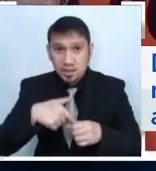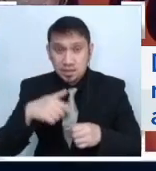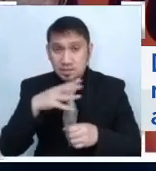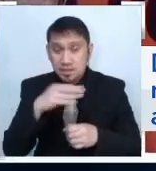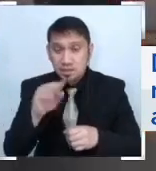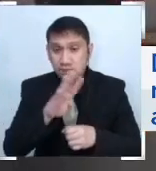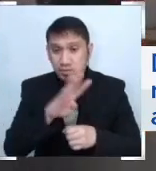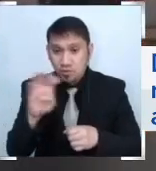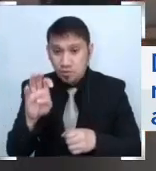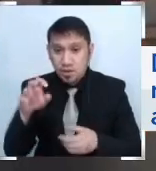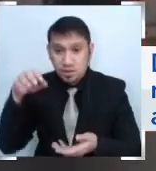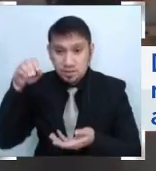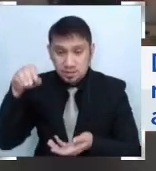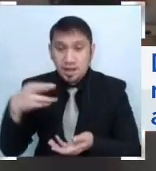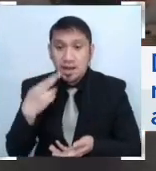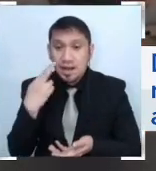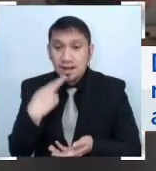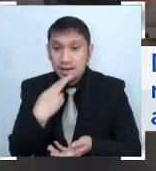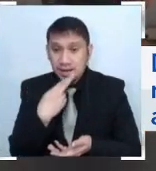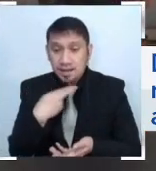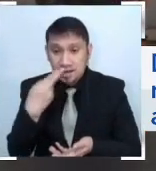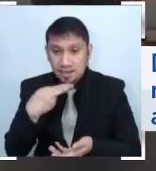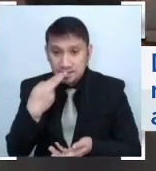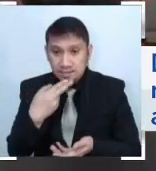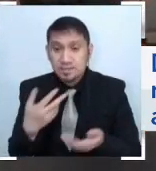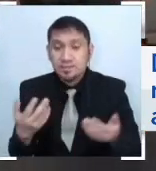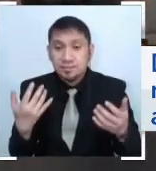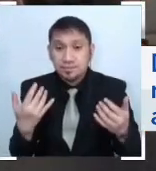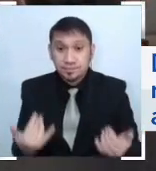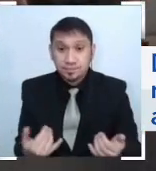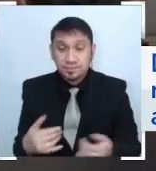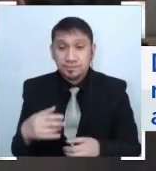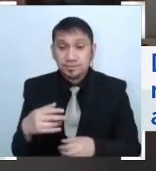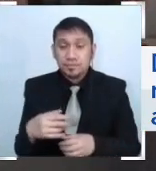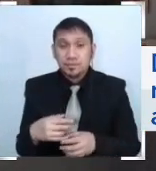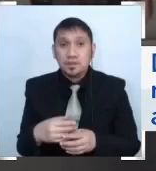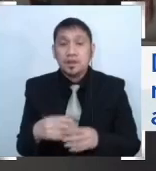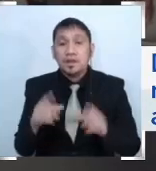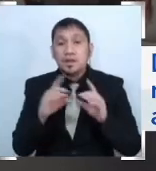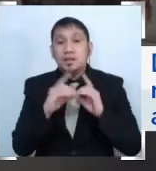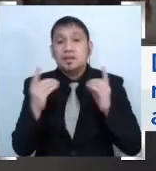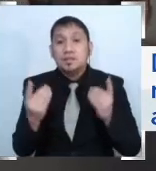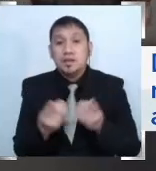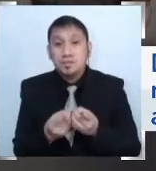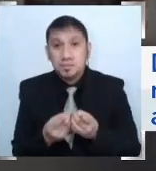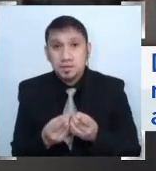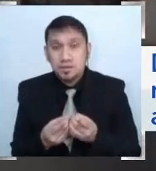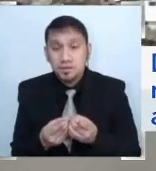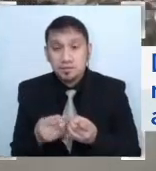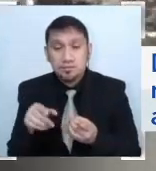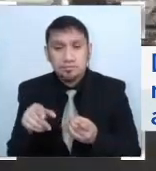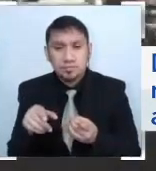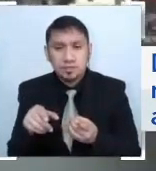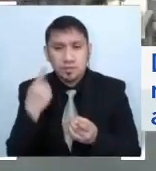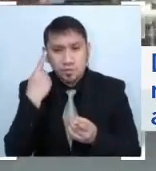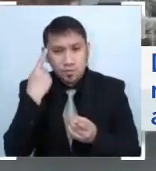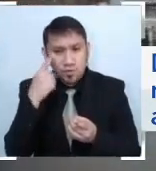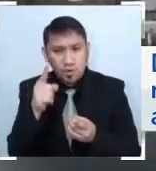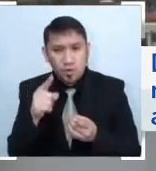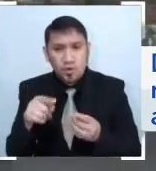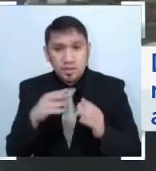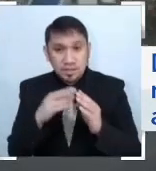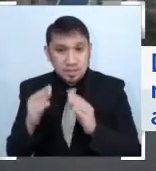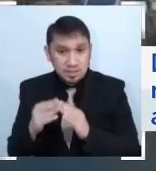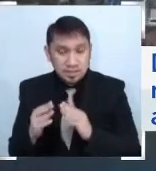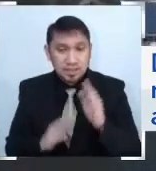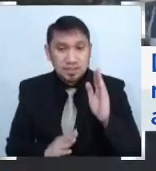ng bigas. Inatasan din ang National Housing Authority at Department of Human Settlements and Urban Development na tulungan ang mga